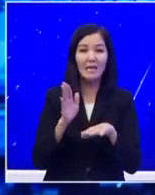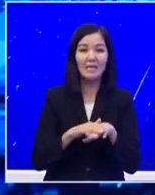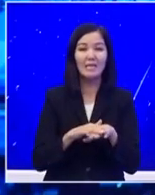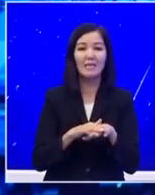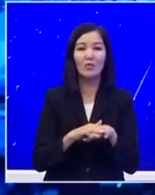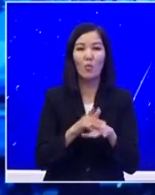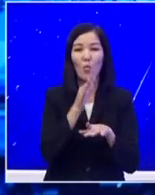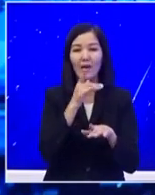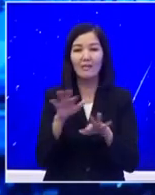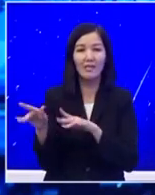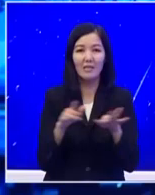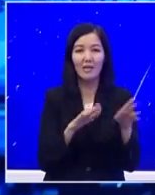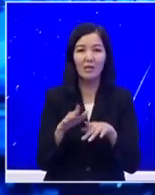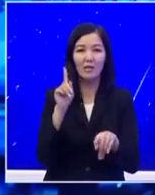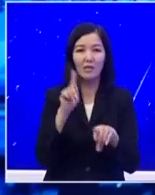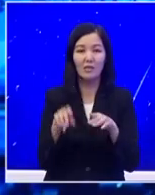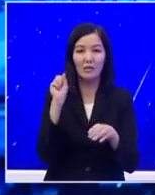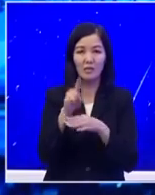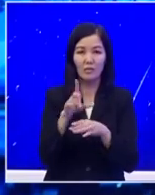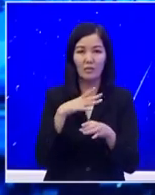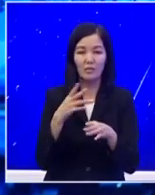елдегі ахуалды жақсартуға тапсырма берді.